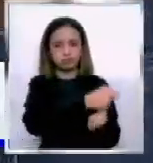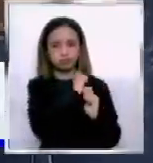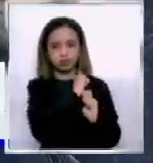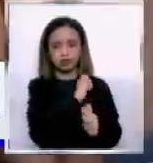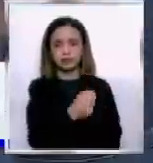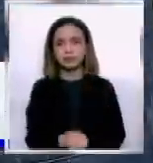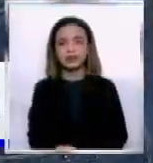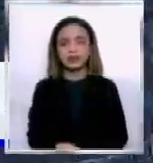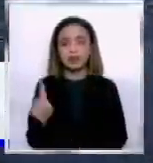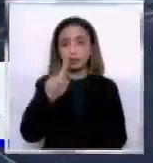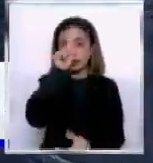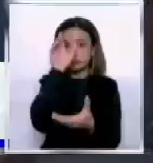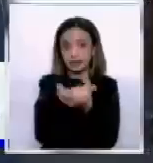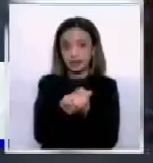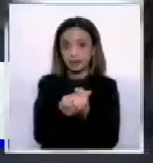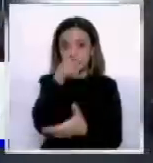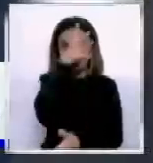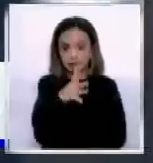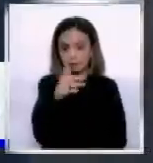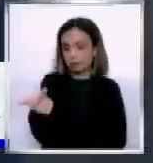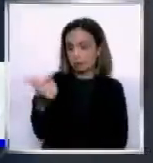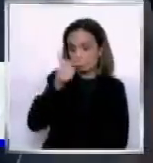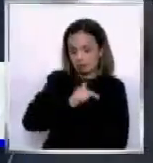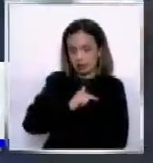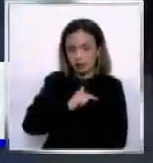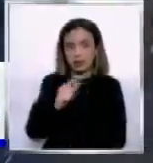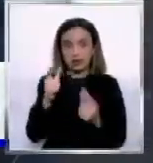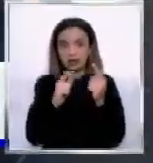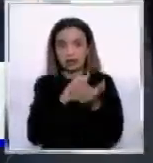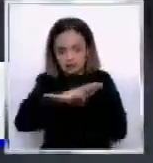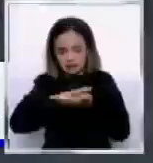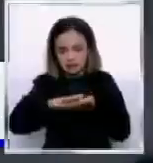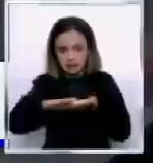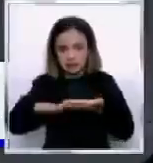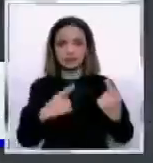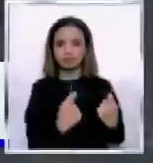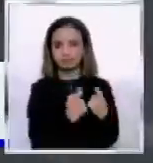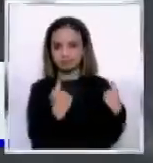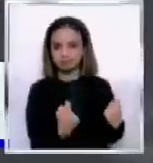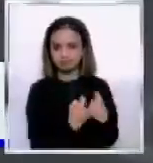paniniwalang ipinamana raw ng kanyang mga magulang na maghuhugasan ang kanyang mga kasalanan.